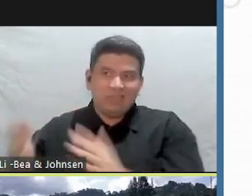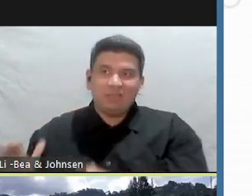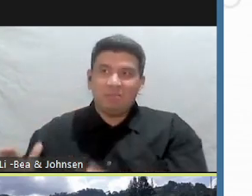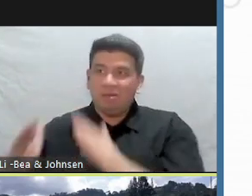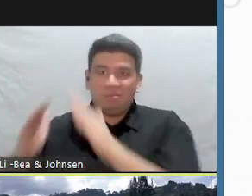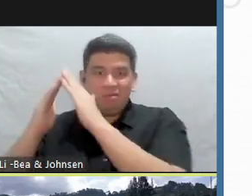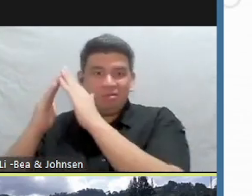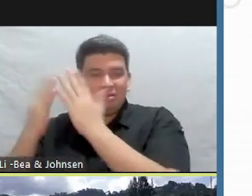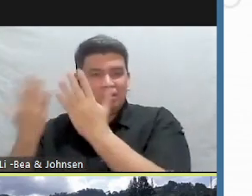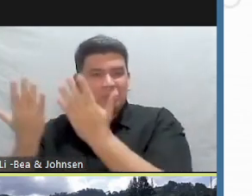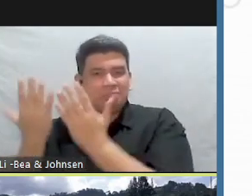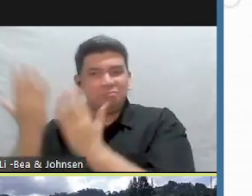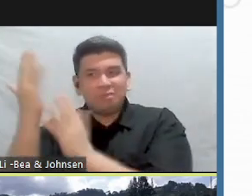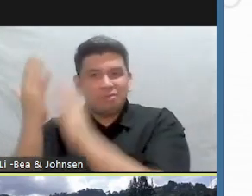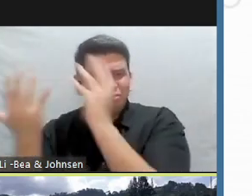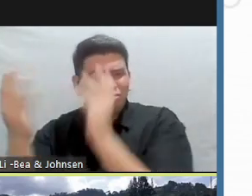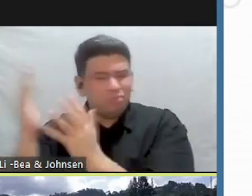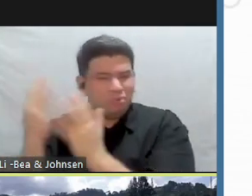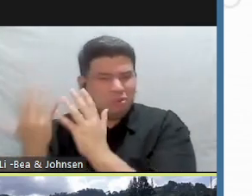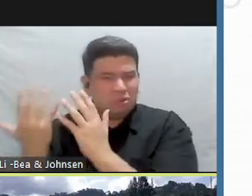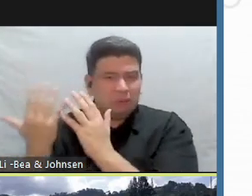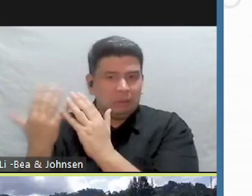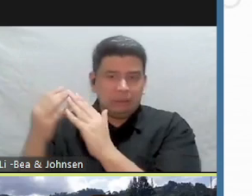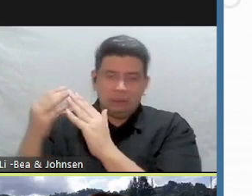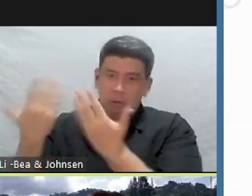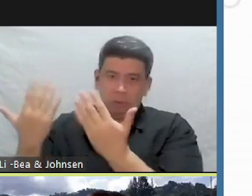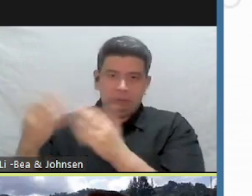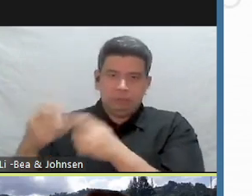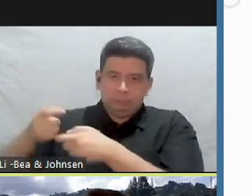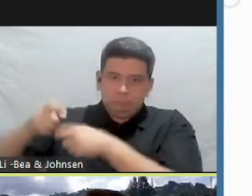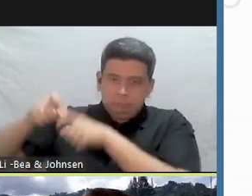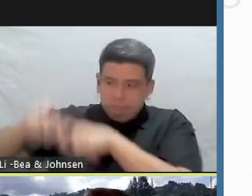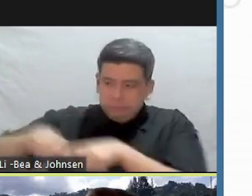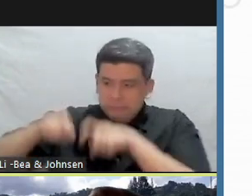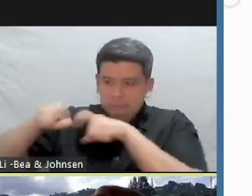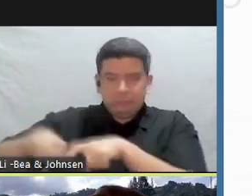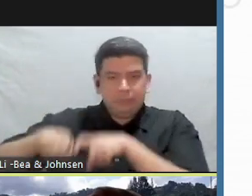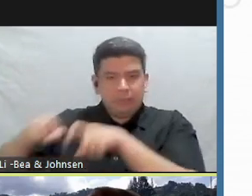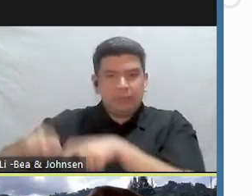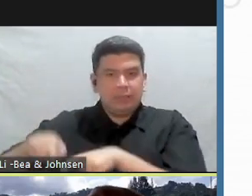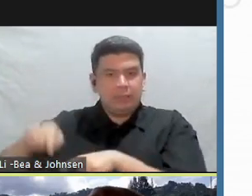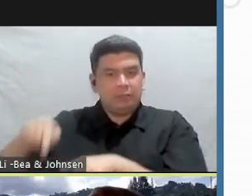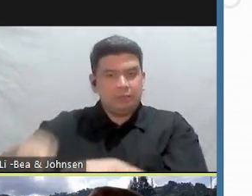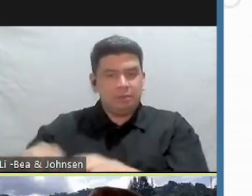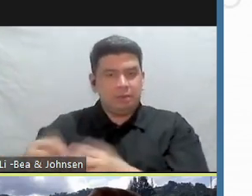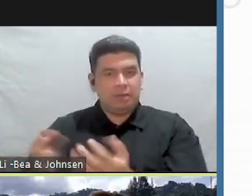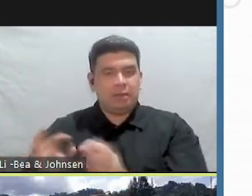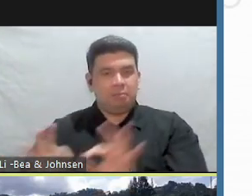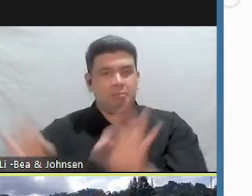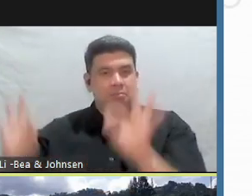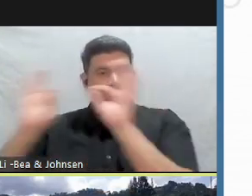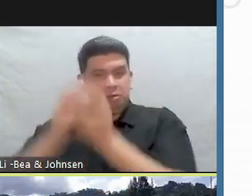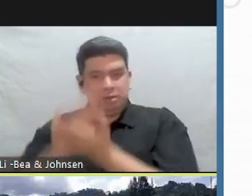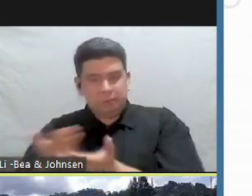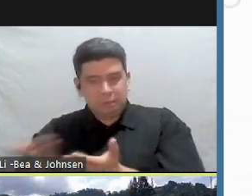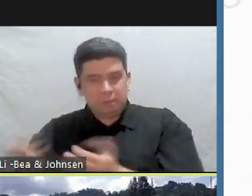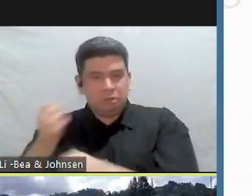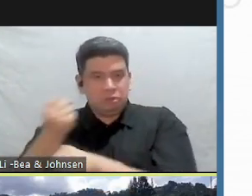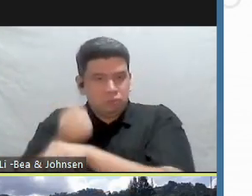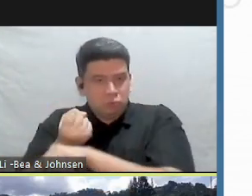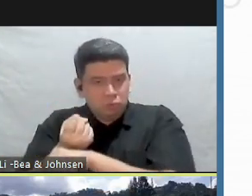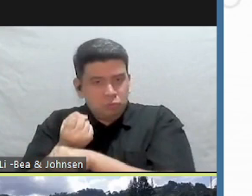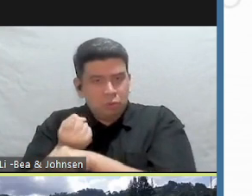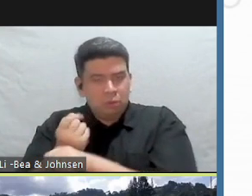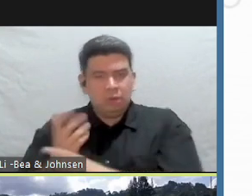mga negosyo at ibang mga yung mga foreign power, no? Kaya dapat kung